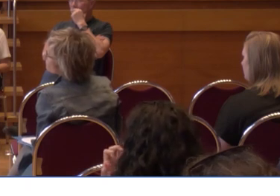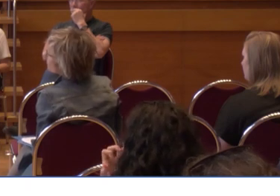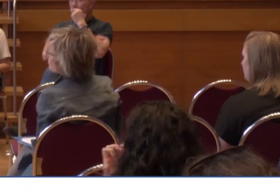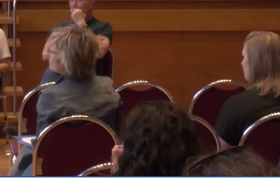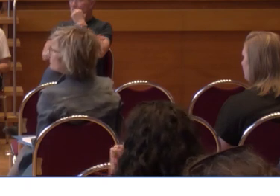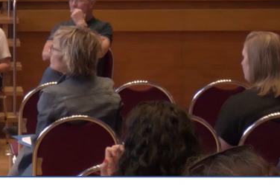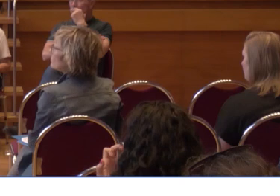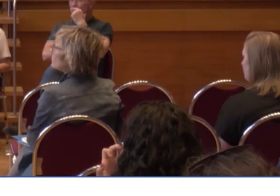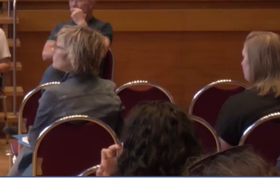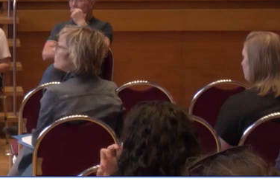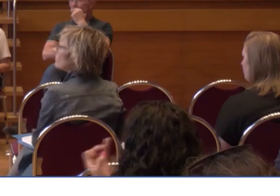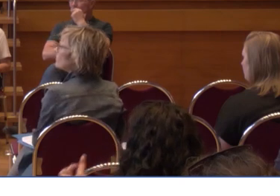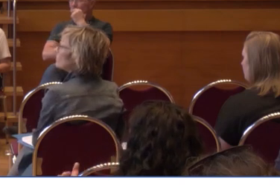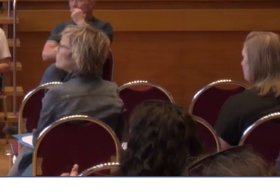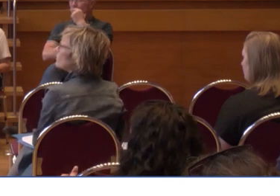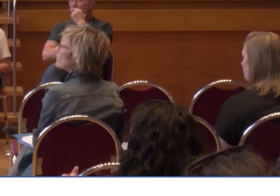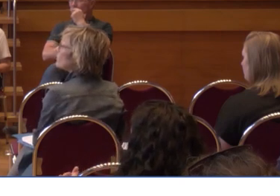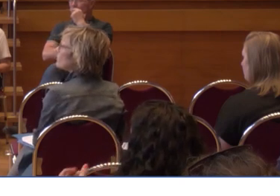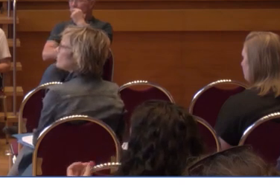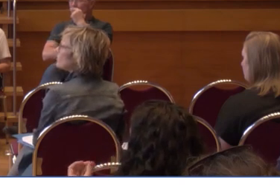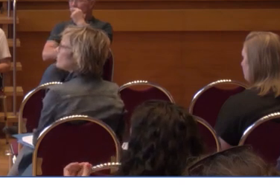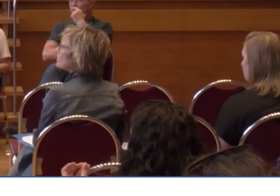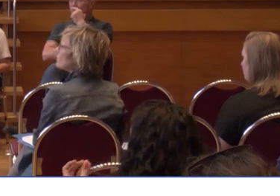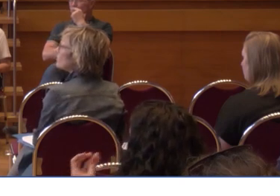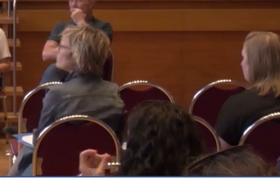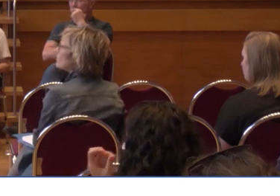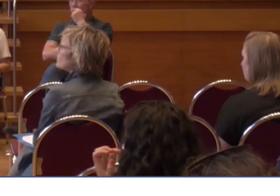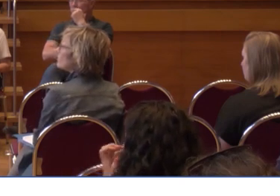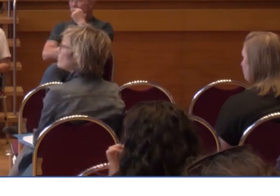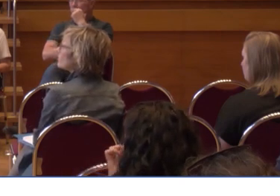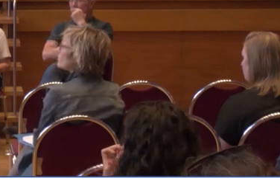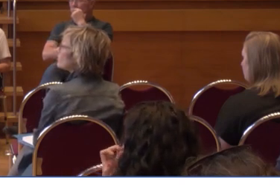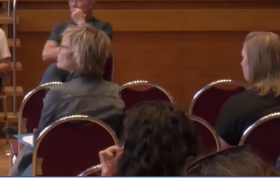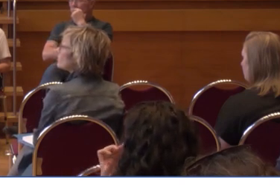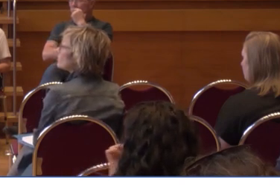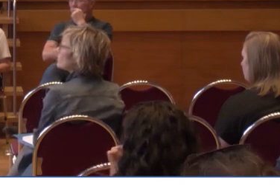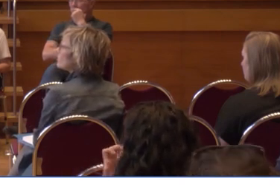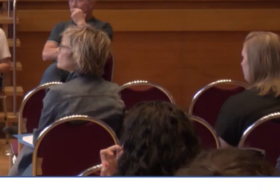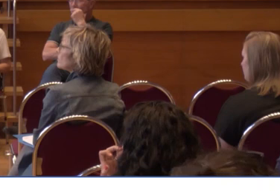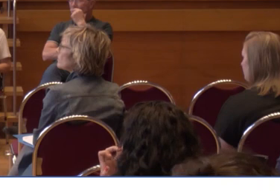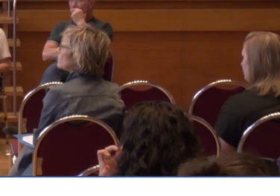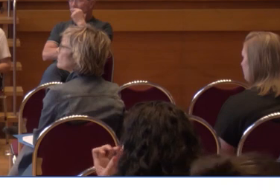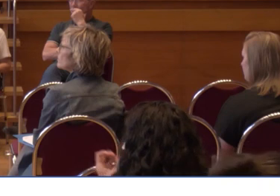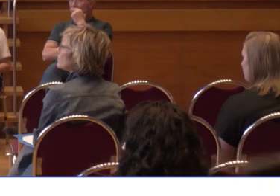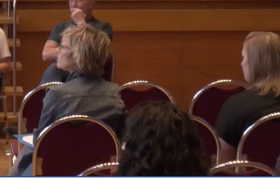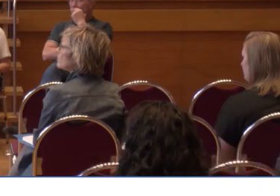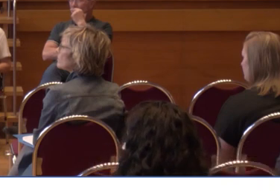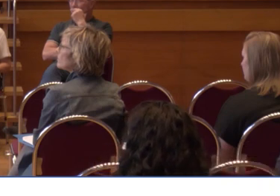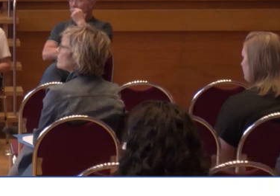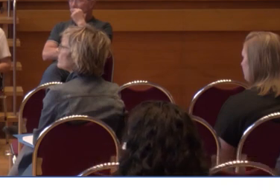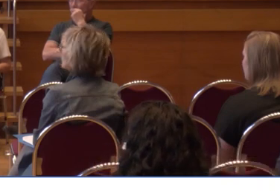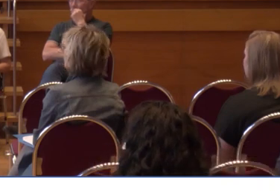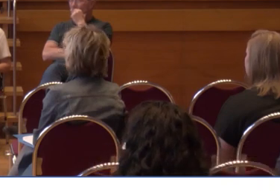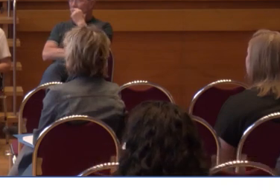gehen um meine psychische Problematik zu behandeln ja es ist eine chronische Krankheit entschuldigung ich bin aufgeregt und